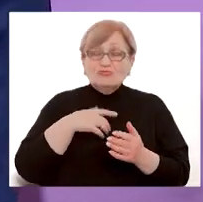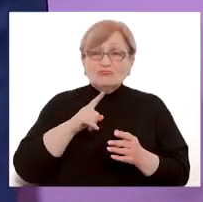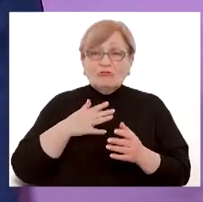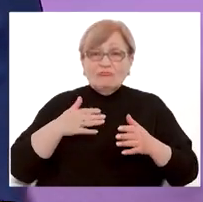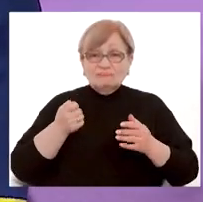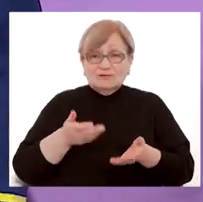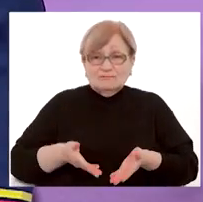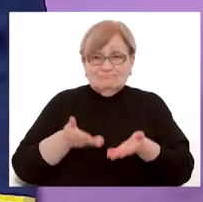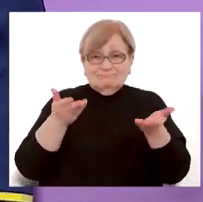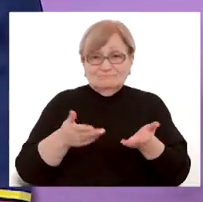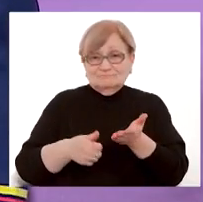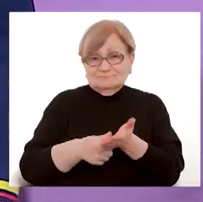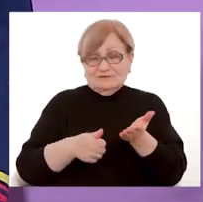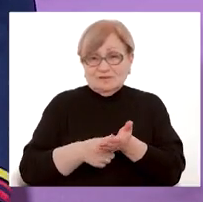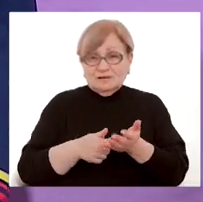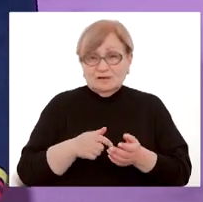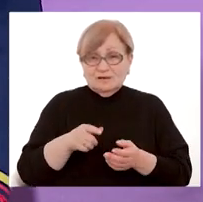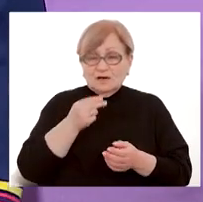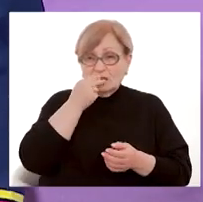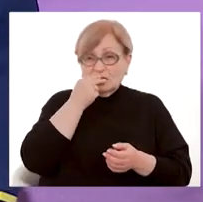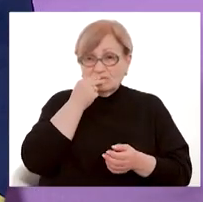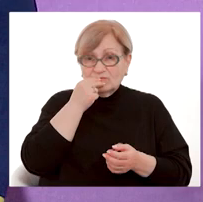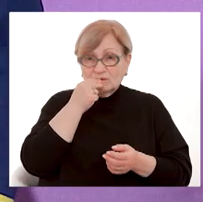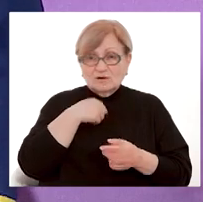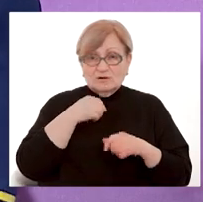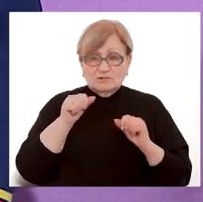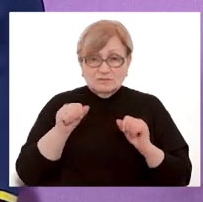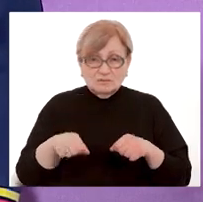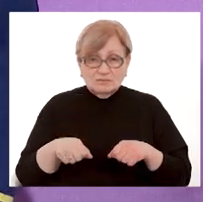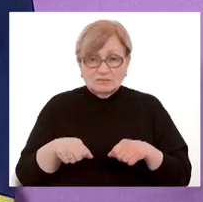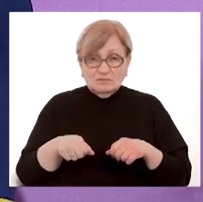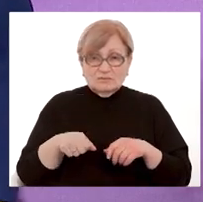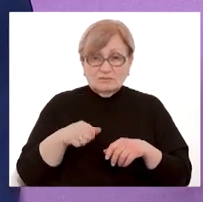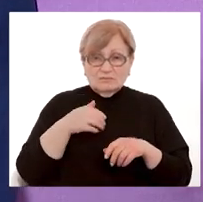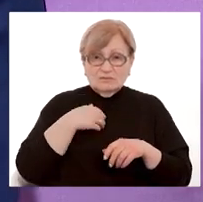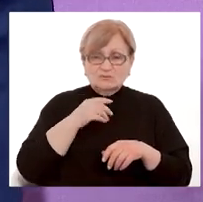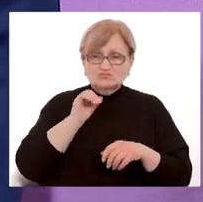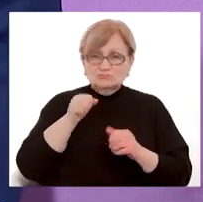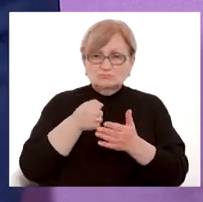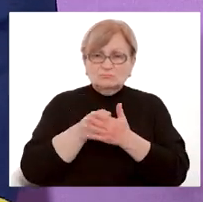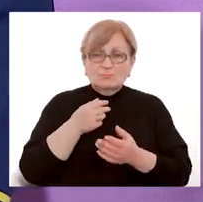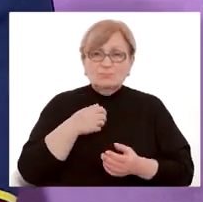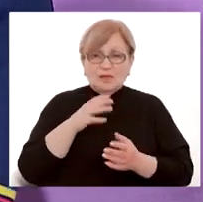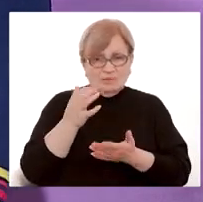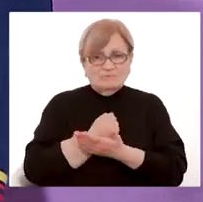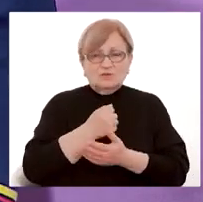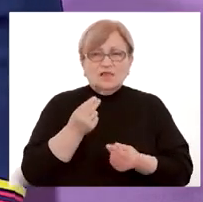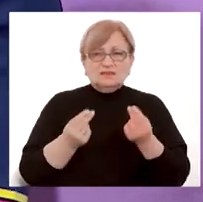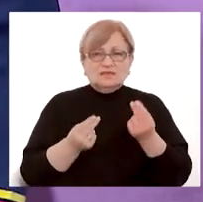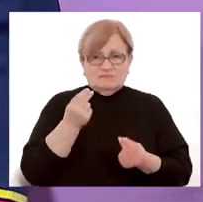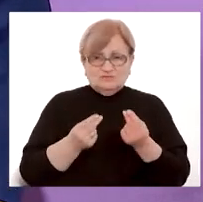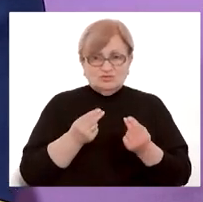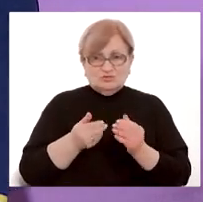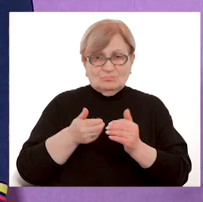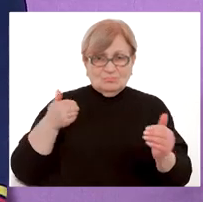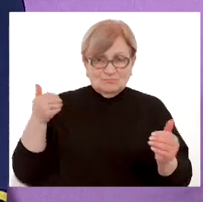ბუნებრივად და ჩვენ არ უნდა დაგვავიწყდეს, რომ ანუ კვებას შეგვიძლია, ანუ ეს ჯანსაღ გამოყვება შეგვიძლია მივახციოთ თამაშით, ხო? მე ხა ადრეულ ასაკში, რა